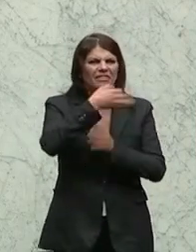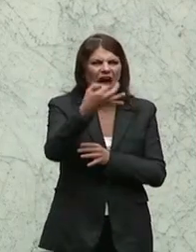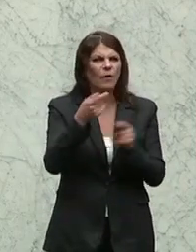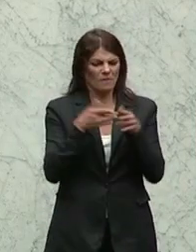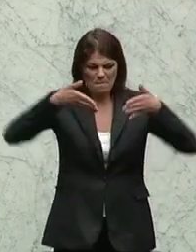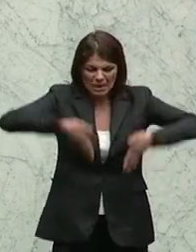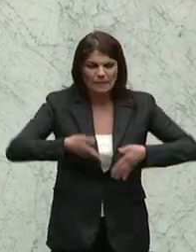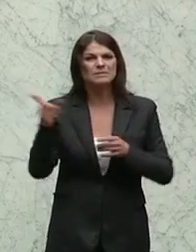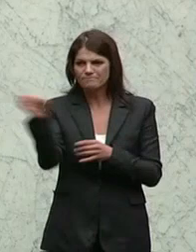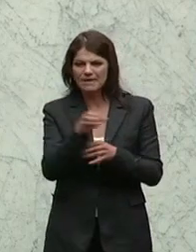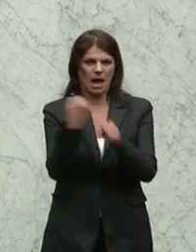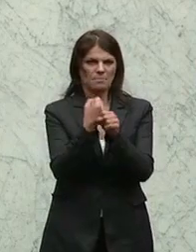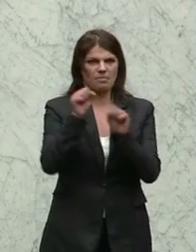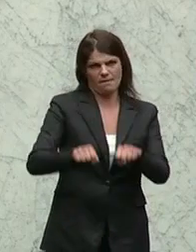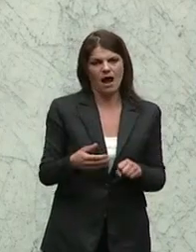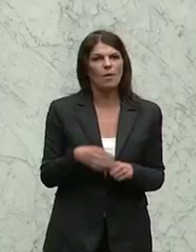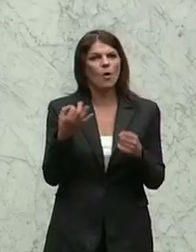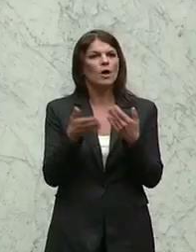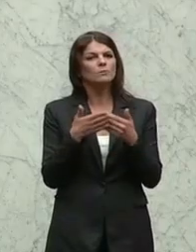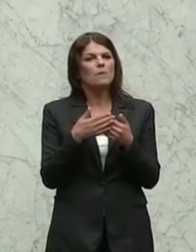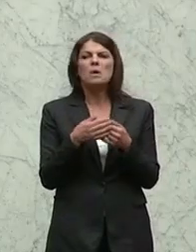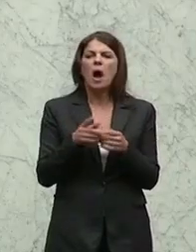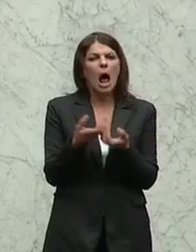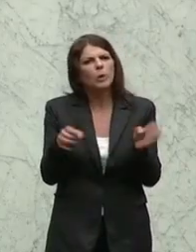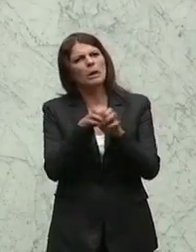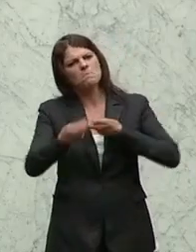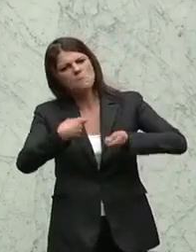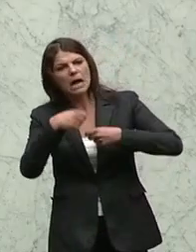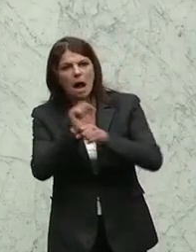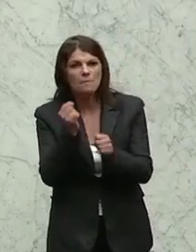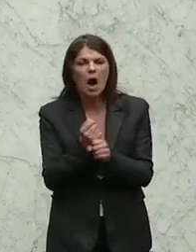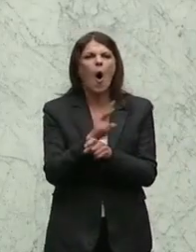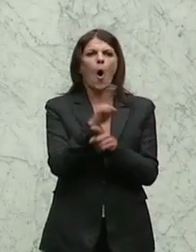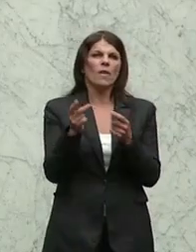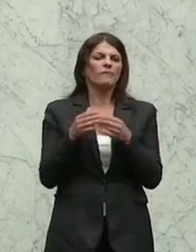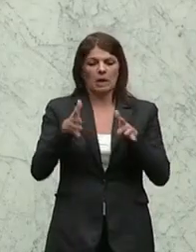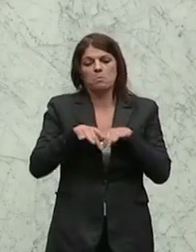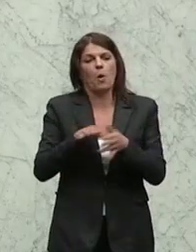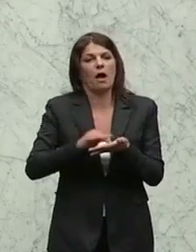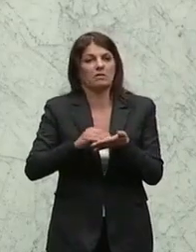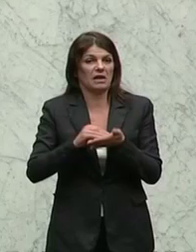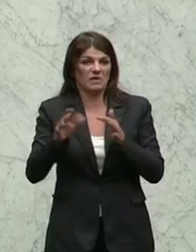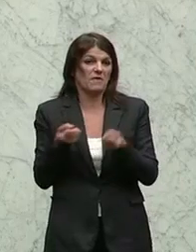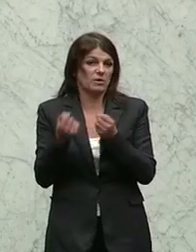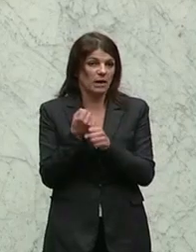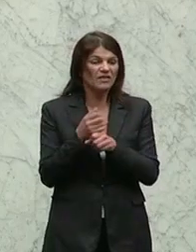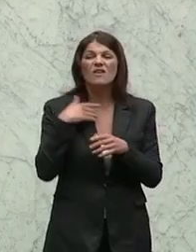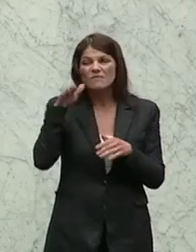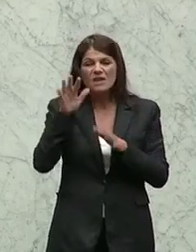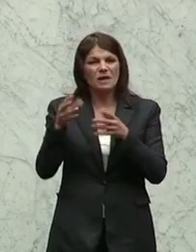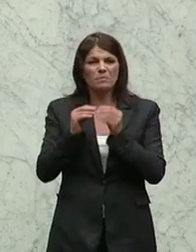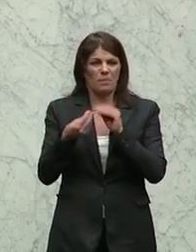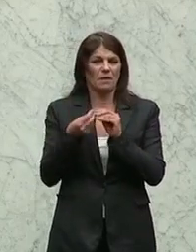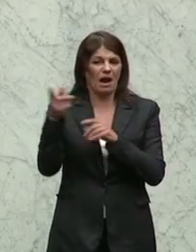Begräbnissen einzusetzen oder unbürokratisch einen Adventmarkt abzuhalten. Das sind wirklich die Probleme, die ich von vielen Gastronomen höre, auch jetzt